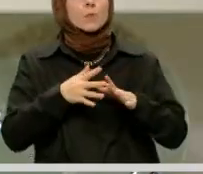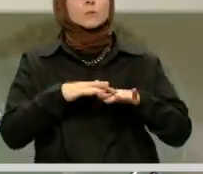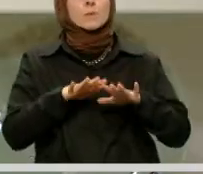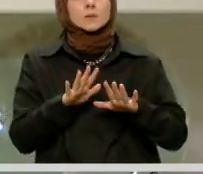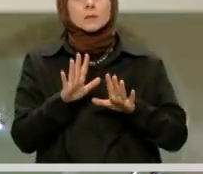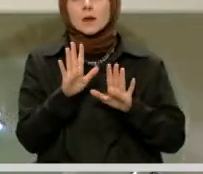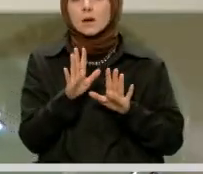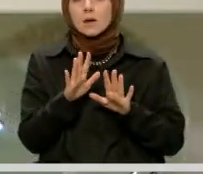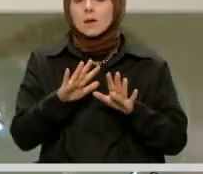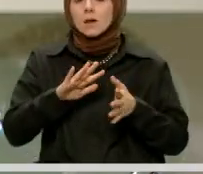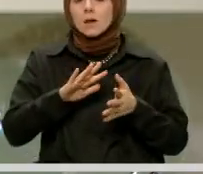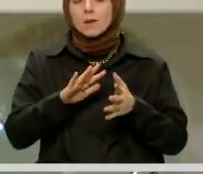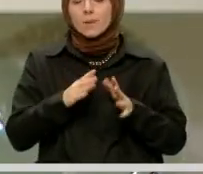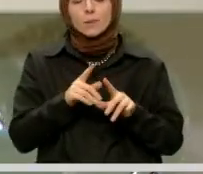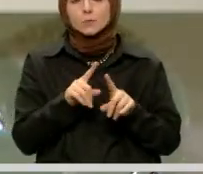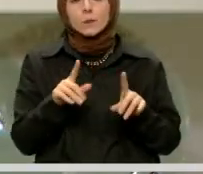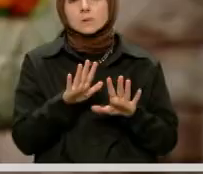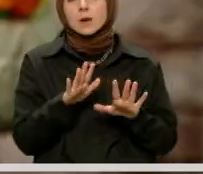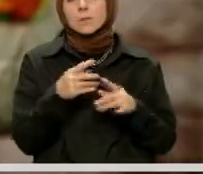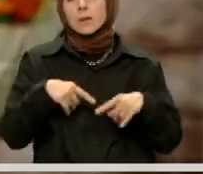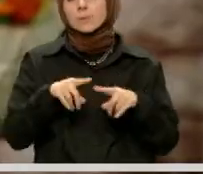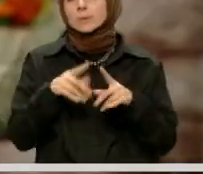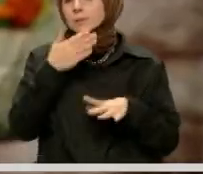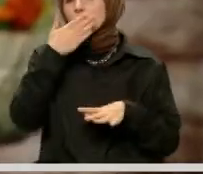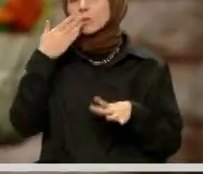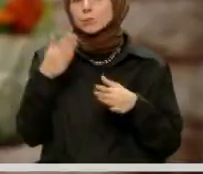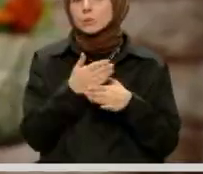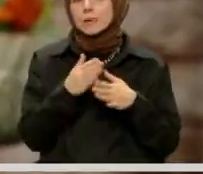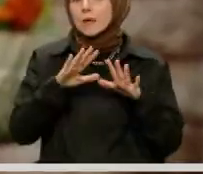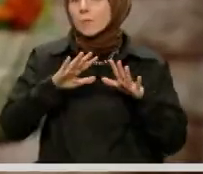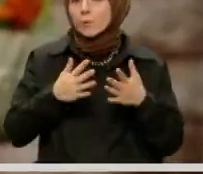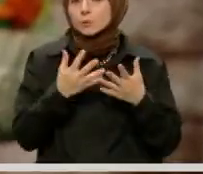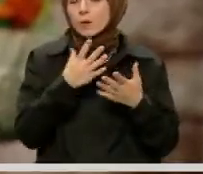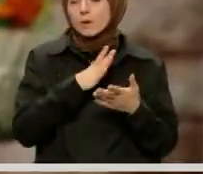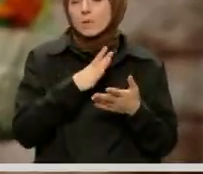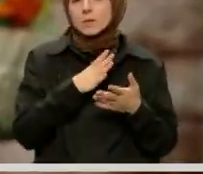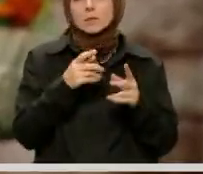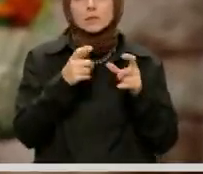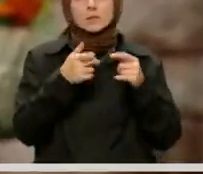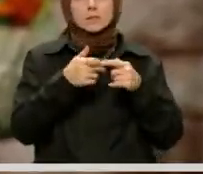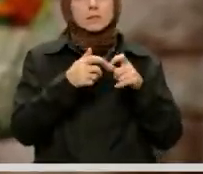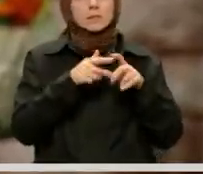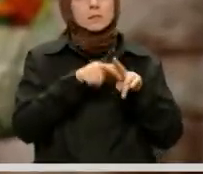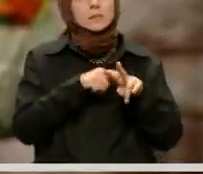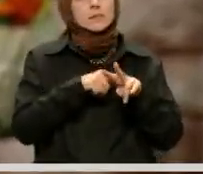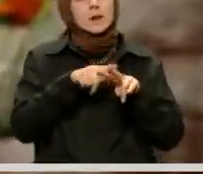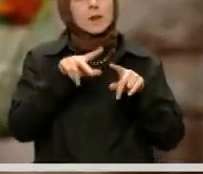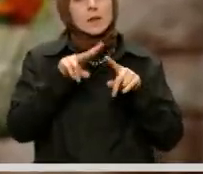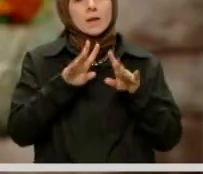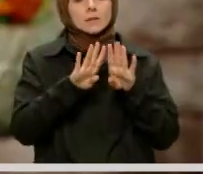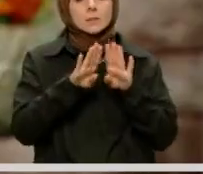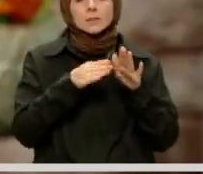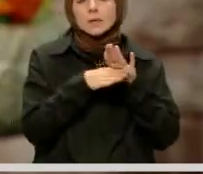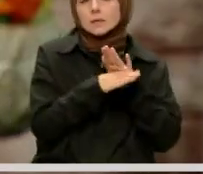Ama biz orucu niye tutuyoruz? Reyyan kapısından girmek için, cenneti hak etmek için, Rabbimizi razı etmek için.